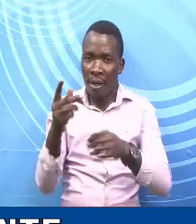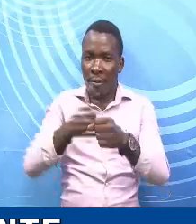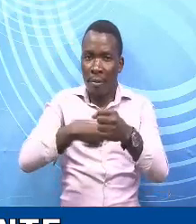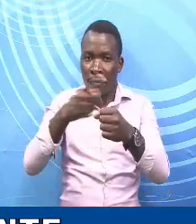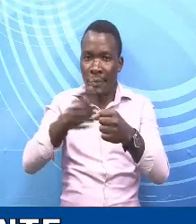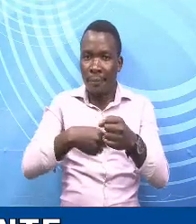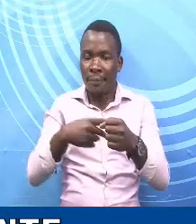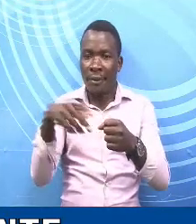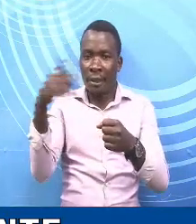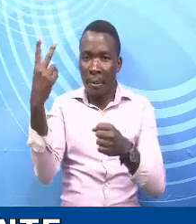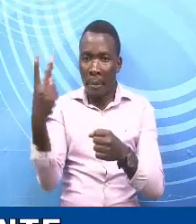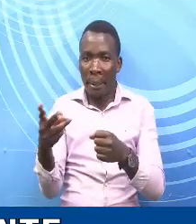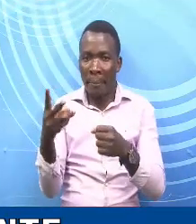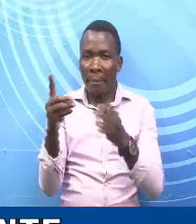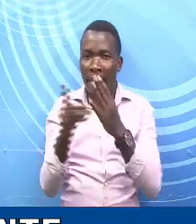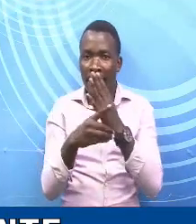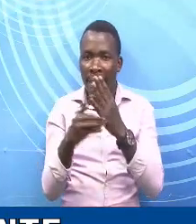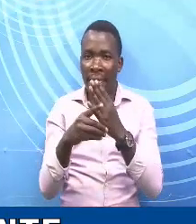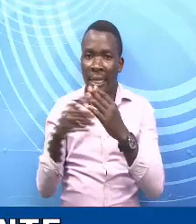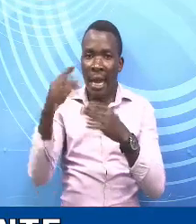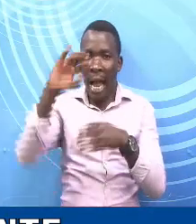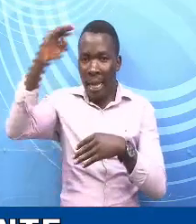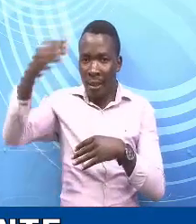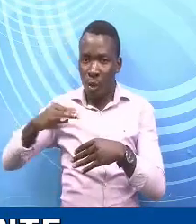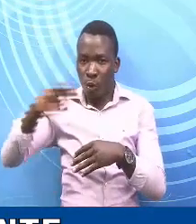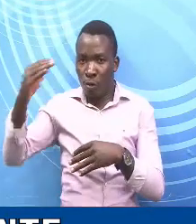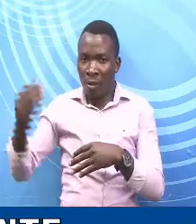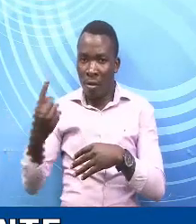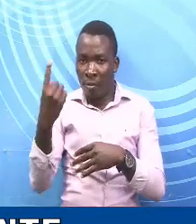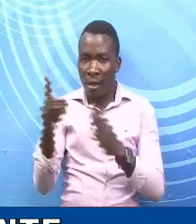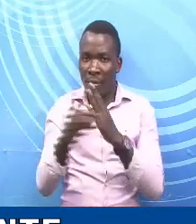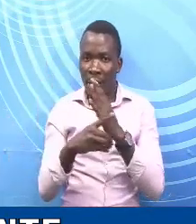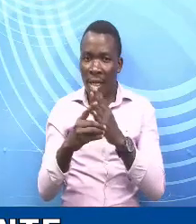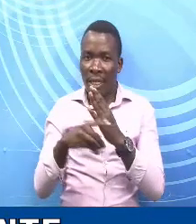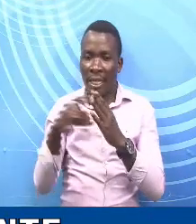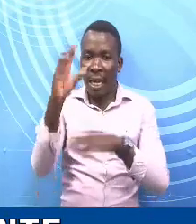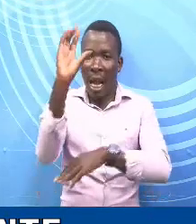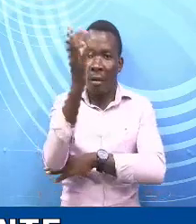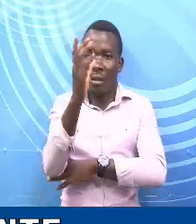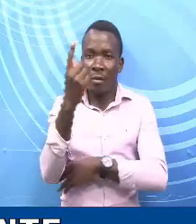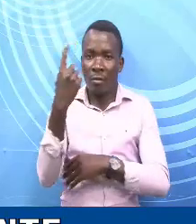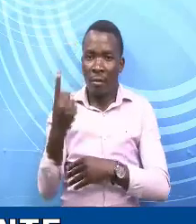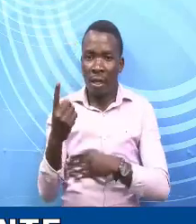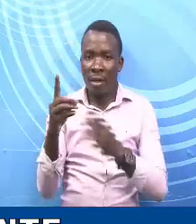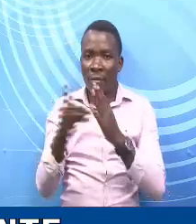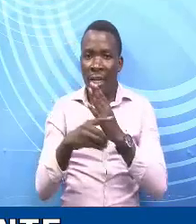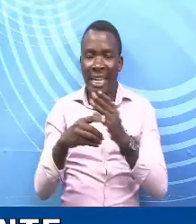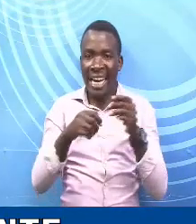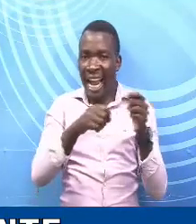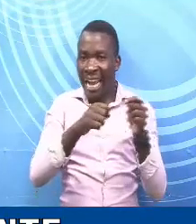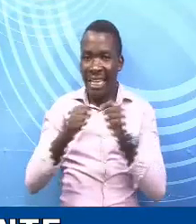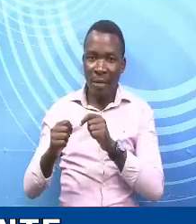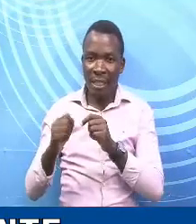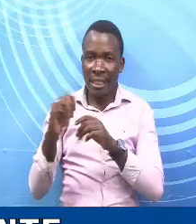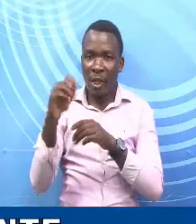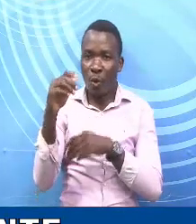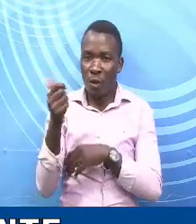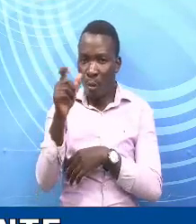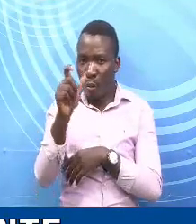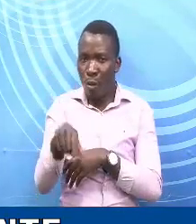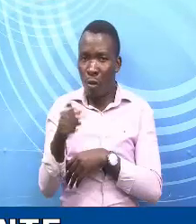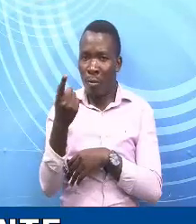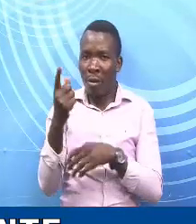Musanze 2 bo mu karere ka Gicumbi 1 bo mu karere ka Rusizi 1 bo mu karere ka Nyamasheke n'umuntu umwe wo mu